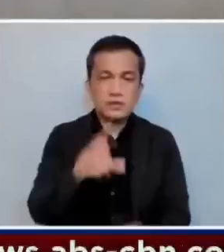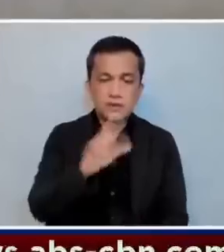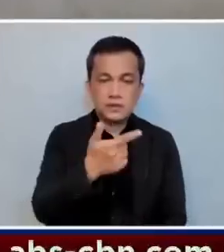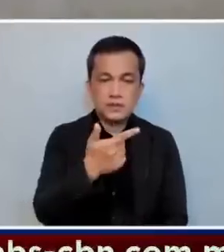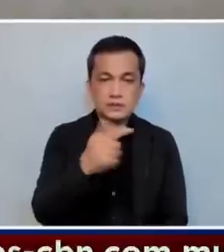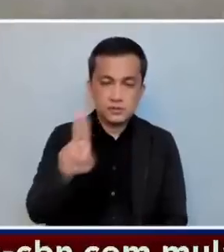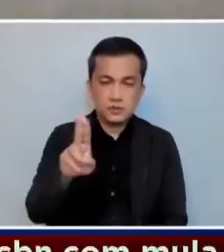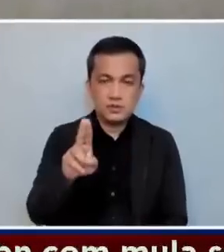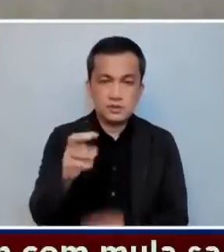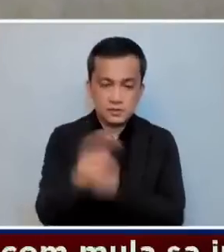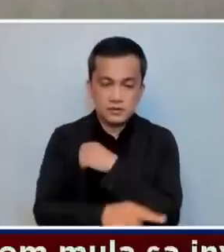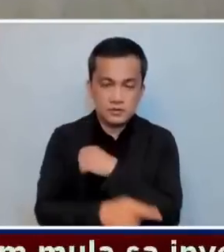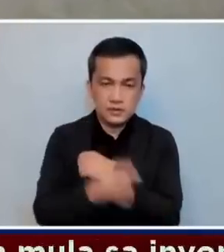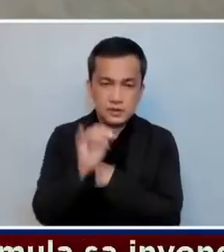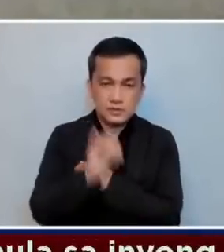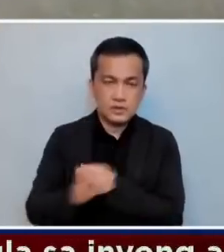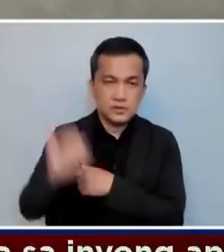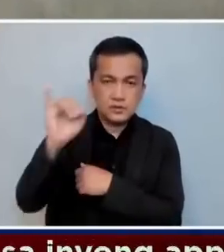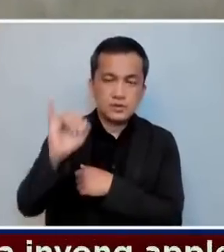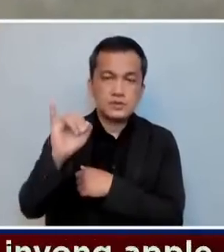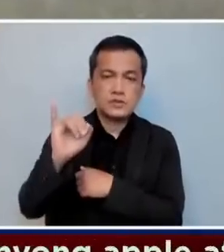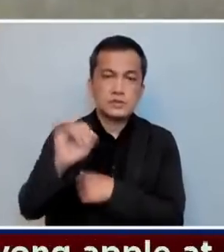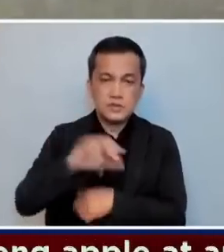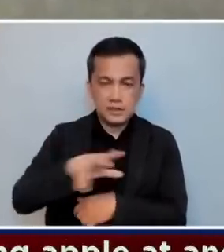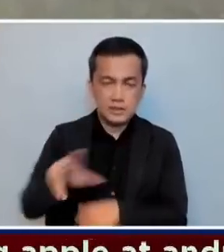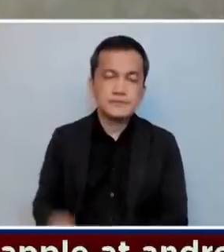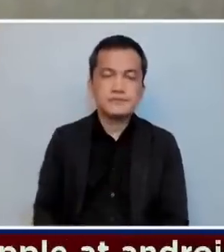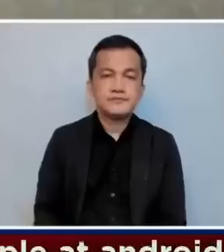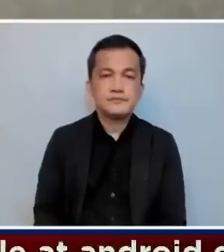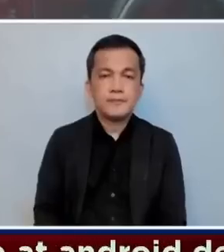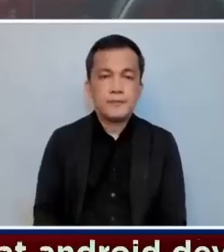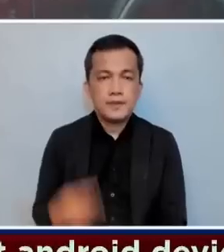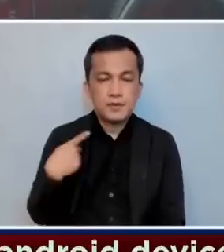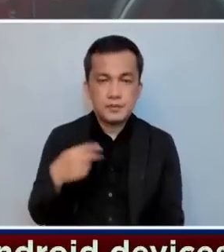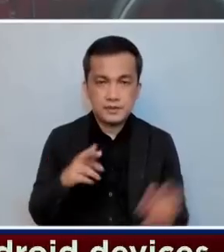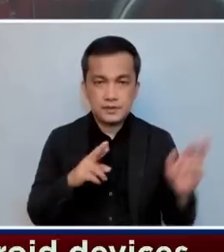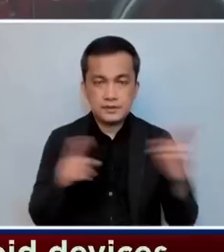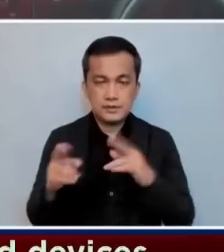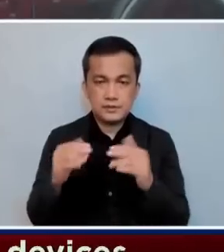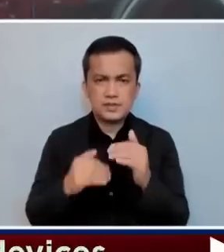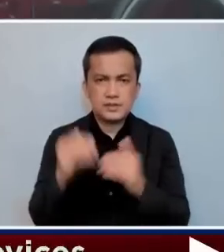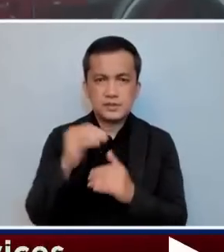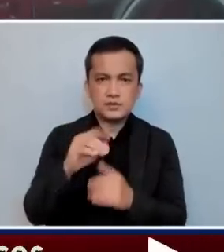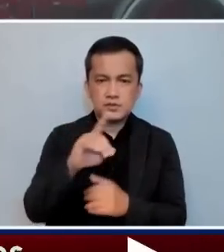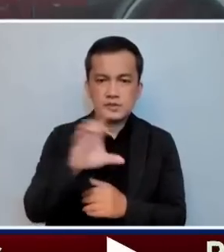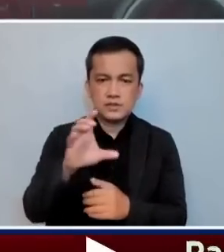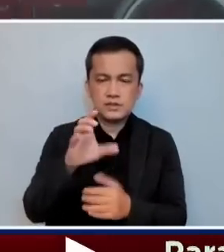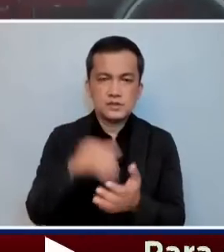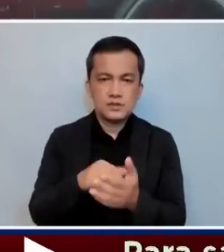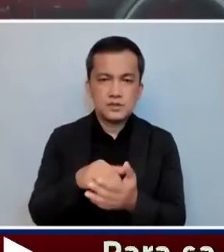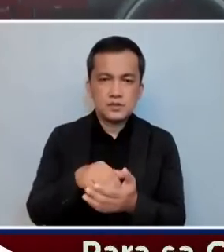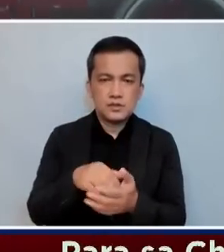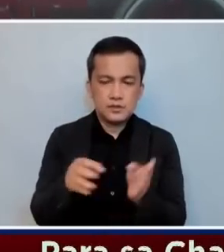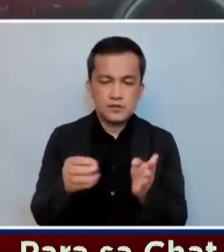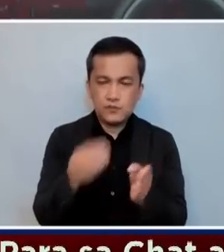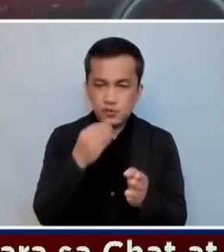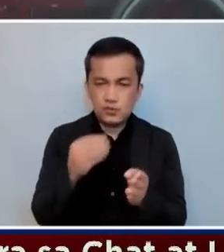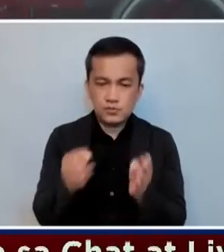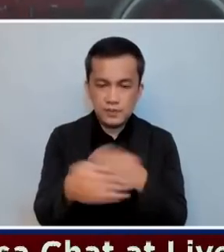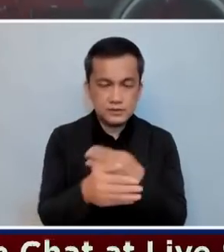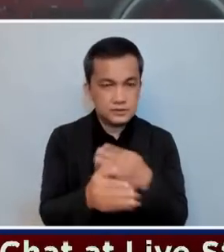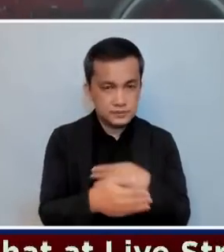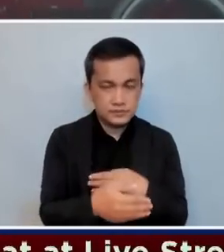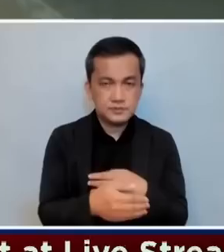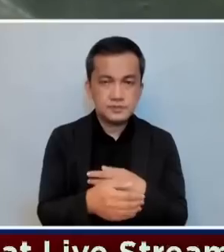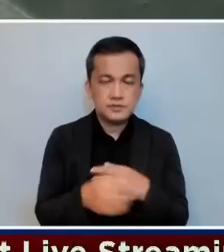mga rehiyon ng Ilocos at Cagayan Valley. Mayroon pang naka-standby na mahigit 100,000 food boxes. Naka-red alert